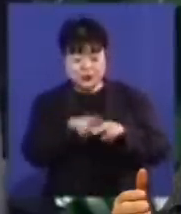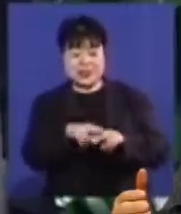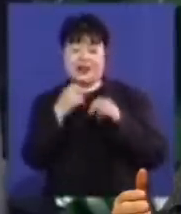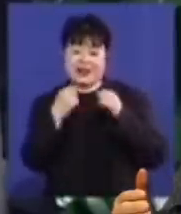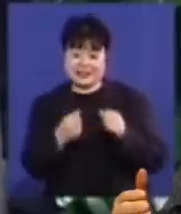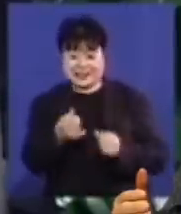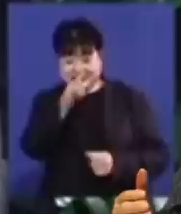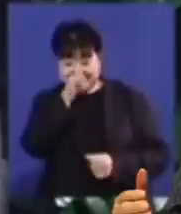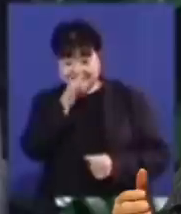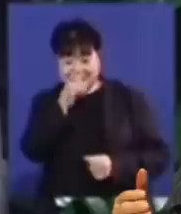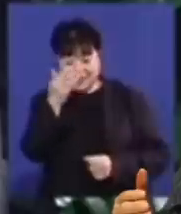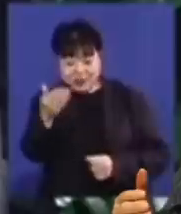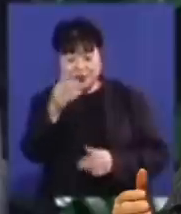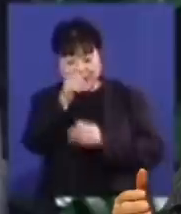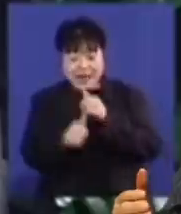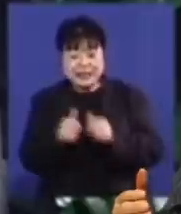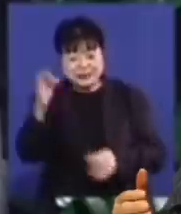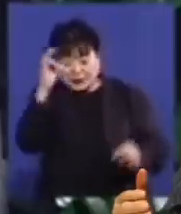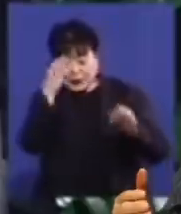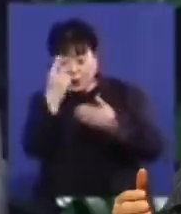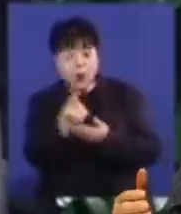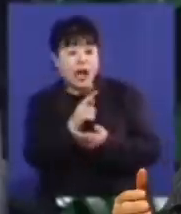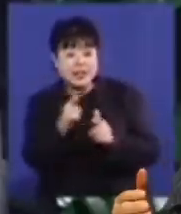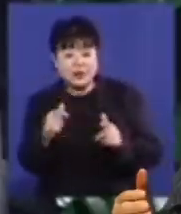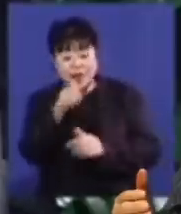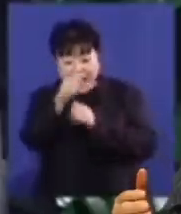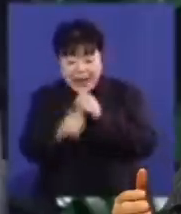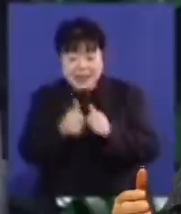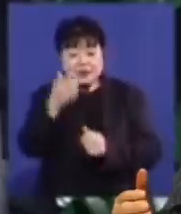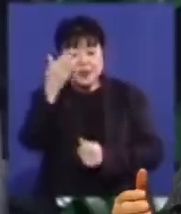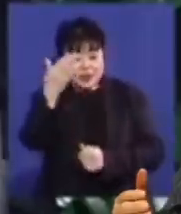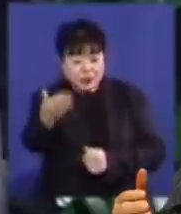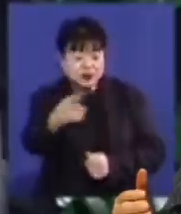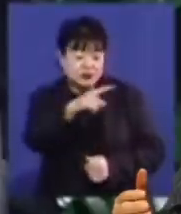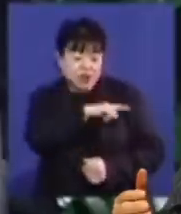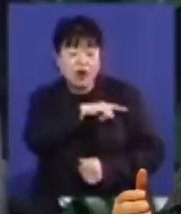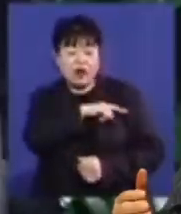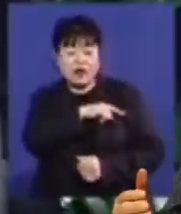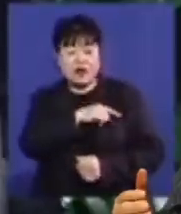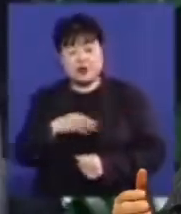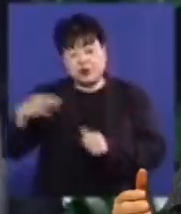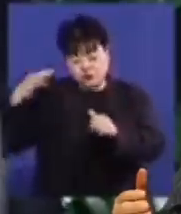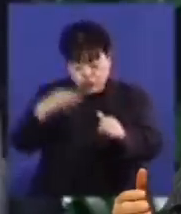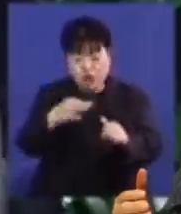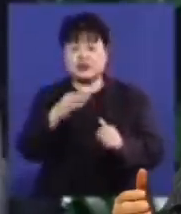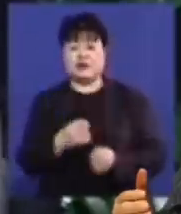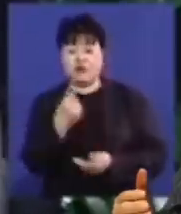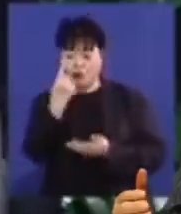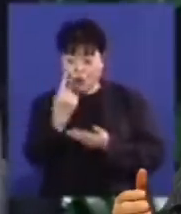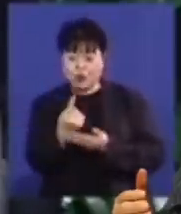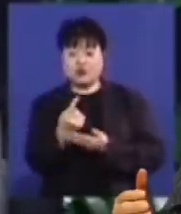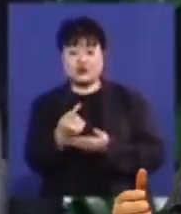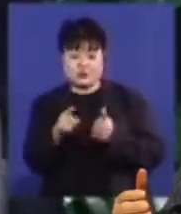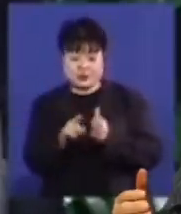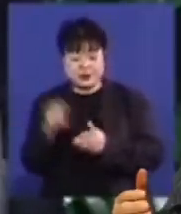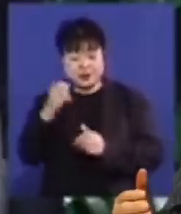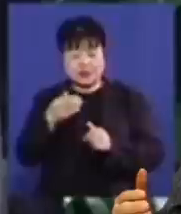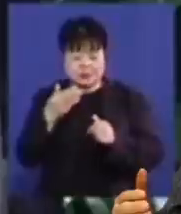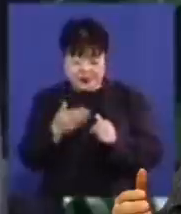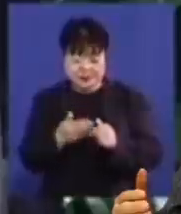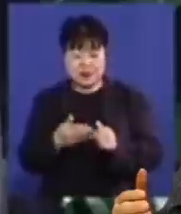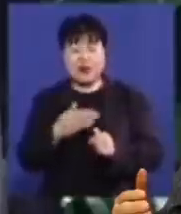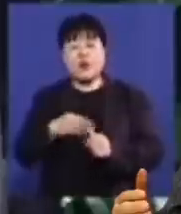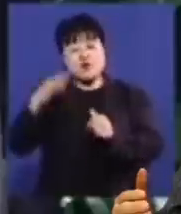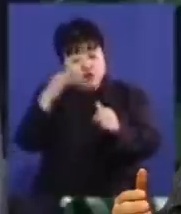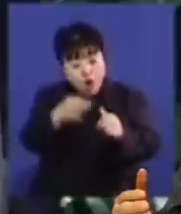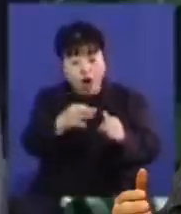계시지만 여러분이 하나님을 찾아 나오신 것이 아니라 하나님이 먼저 여러분을 부르셨습니다. 성령으로 여러분을